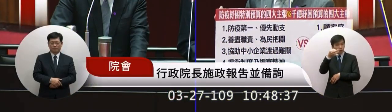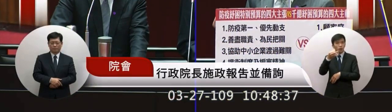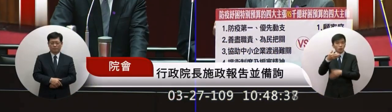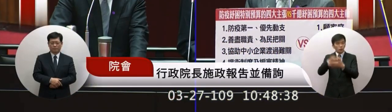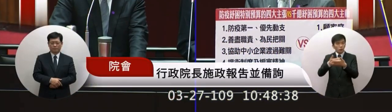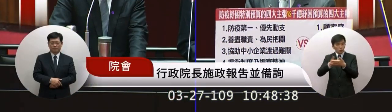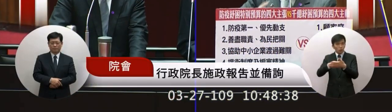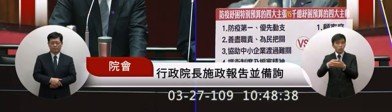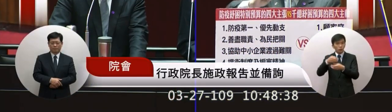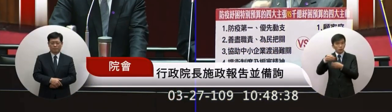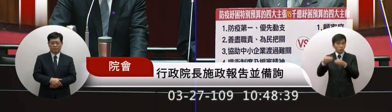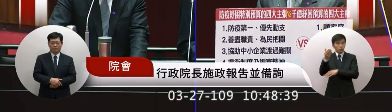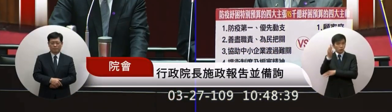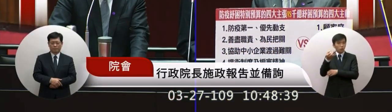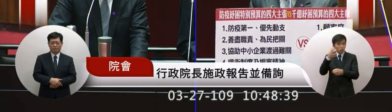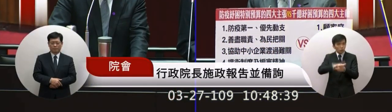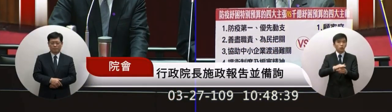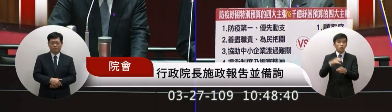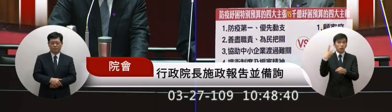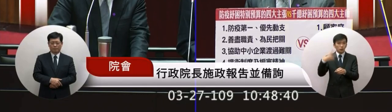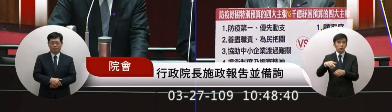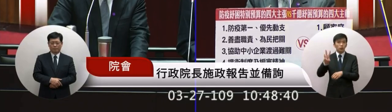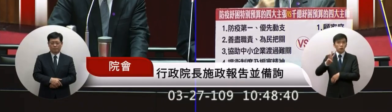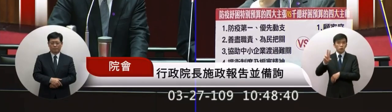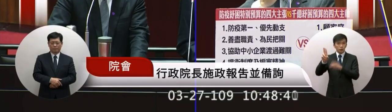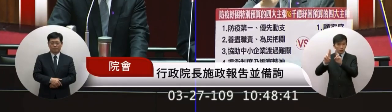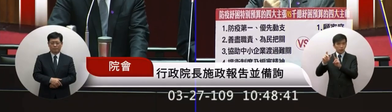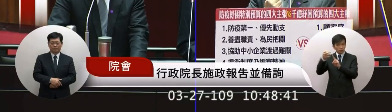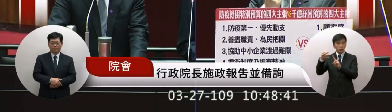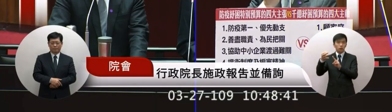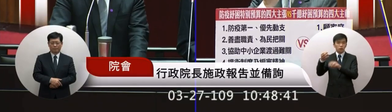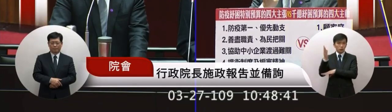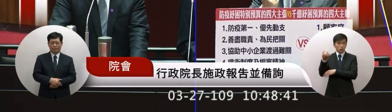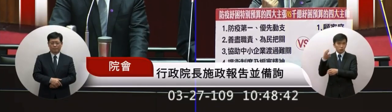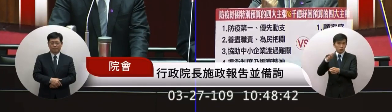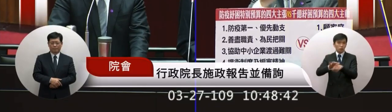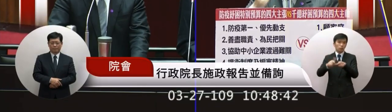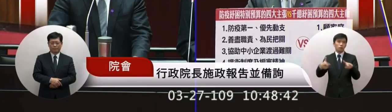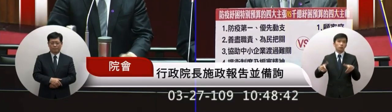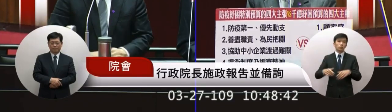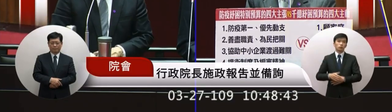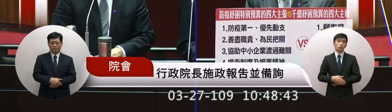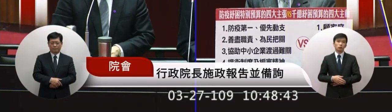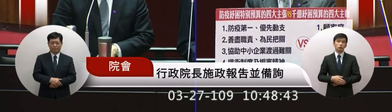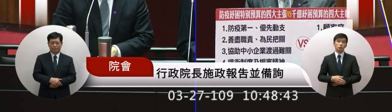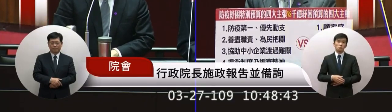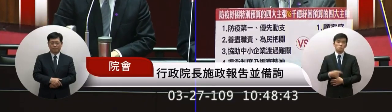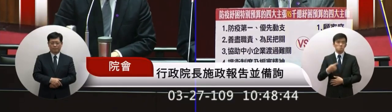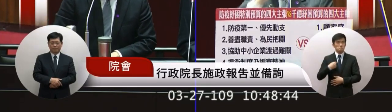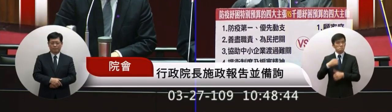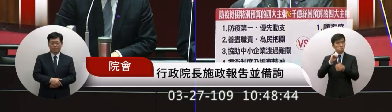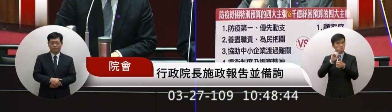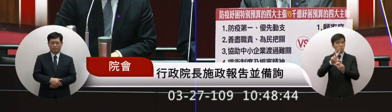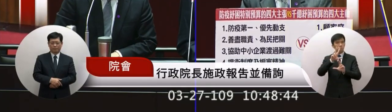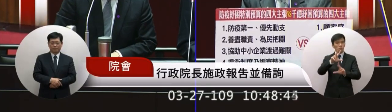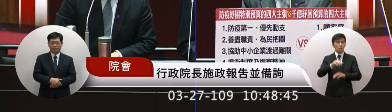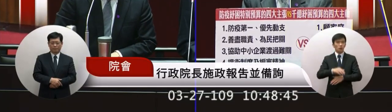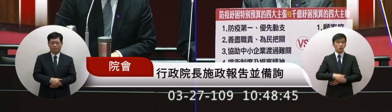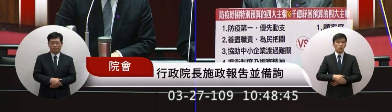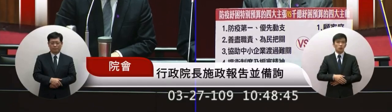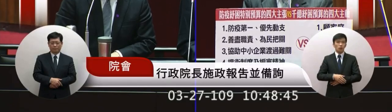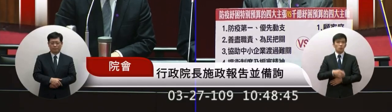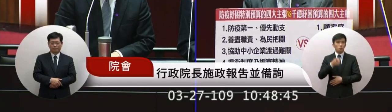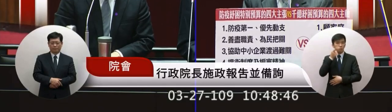减免？哎、欸，院长，那照我今仔日我的坦诚讲一句话，1个月的时